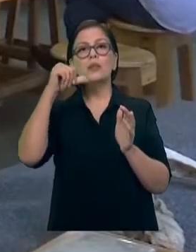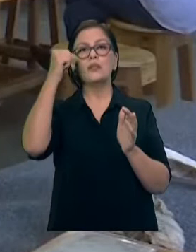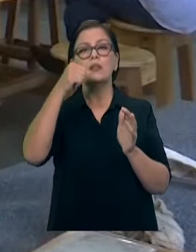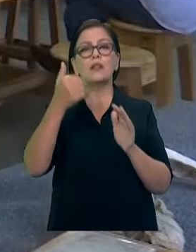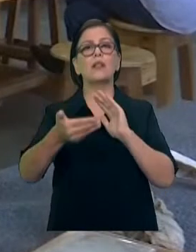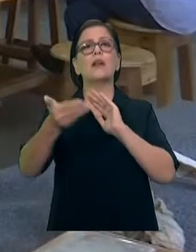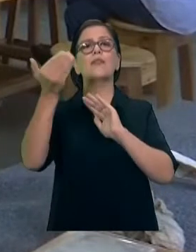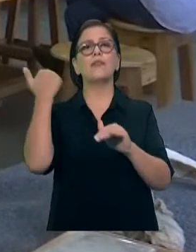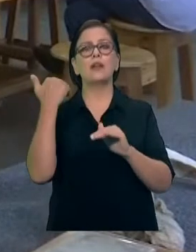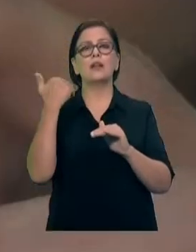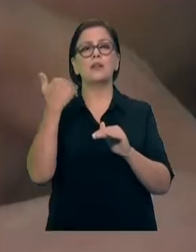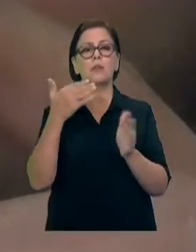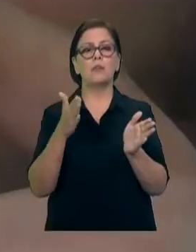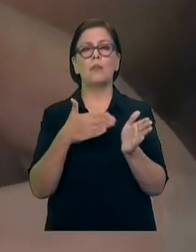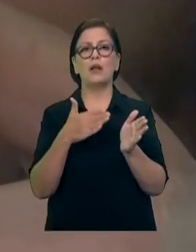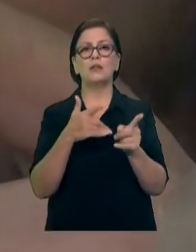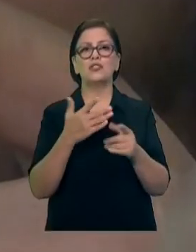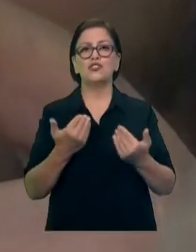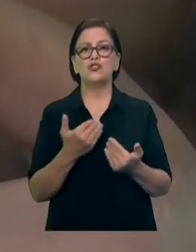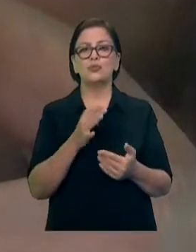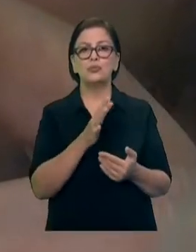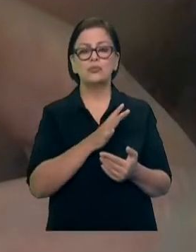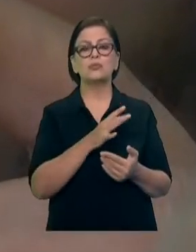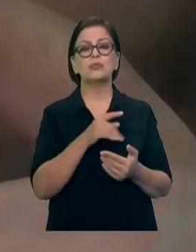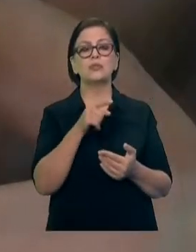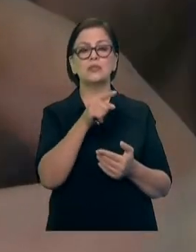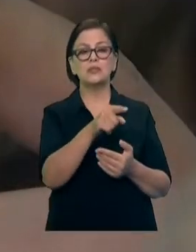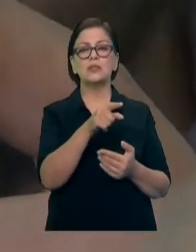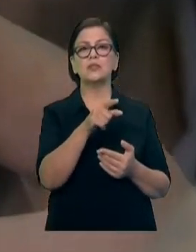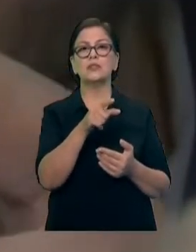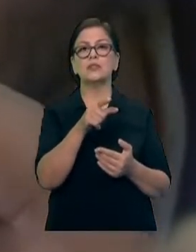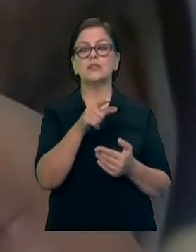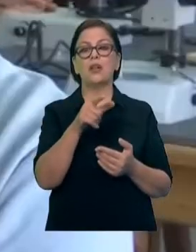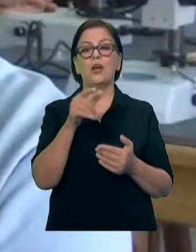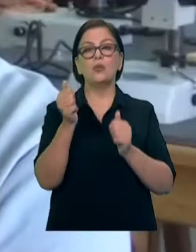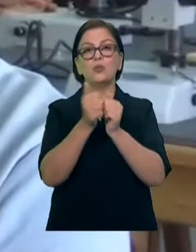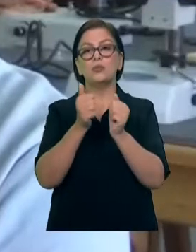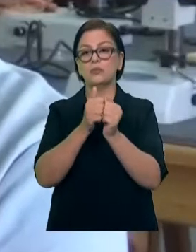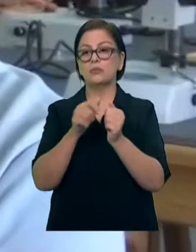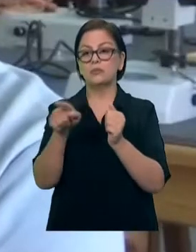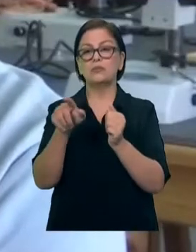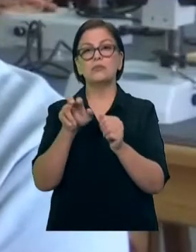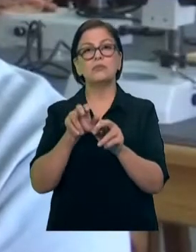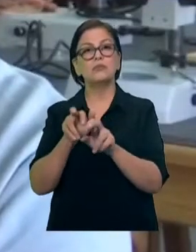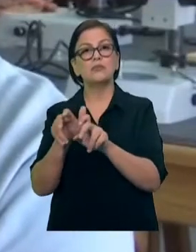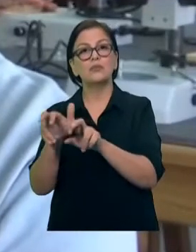tükənmiş amfibiya balinalardan gedir. Bu ailənin üzvləri quruda gəzib, suda isə ov ediblər.